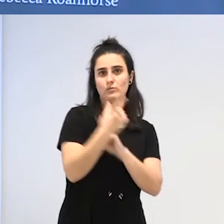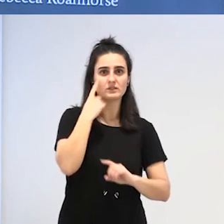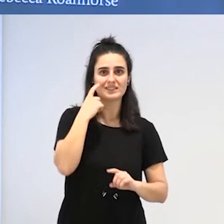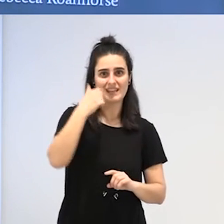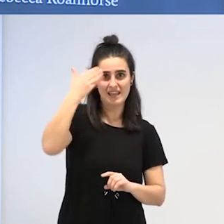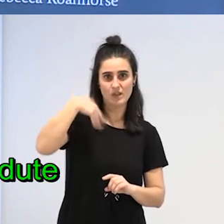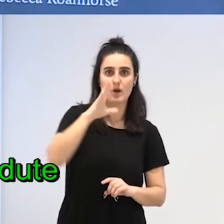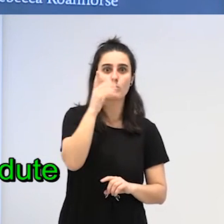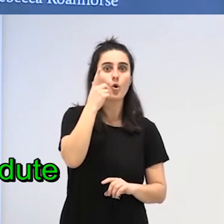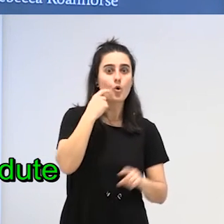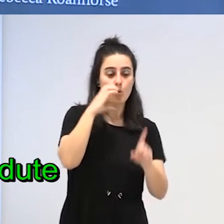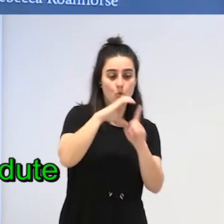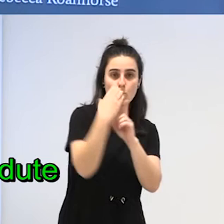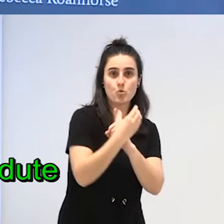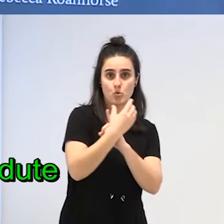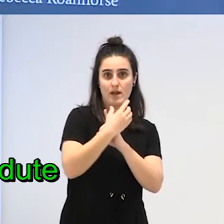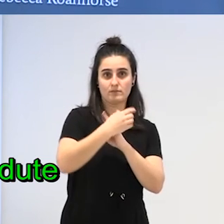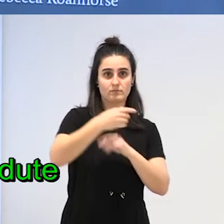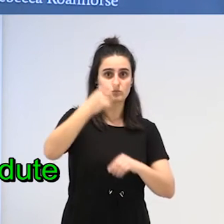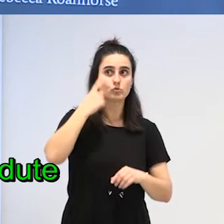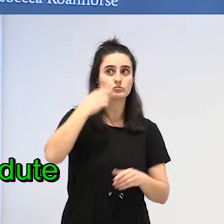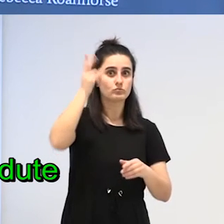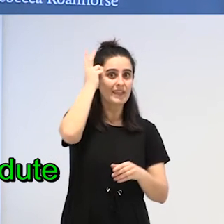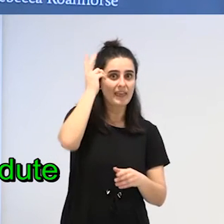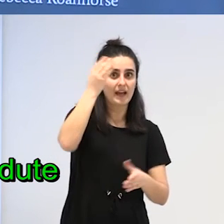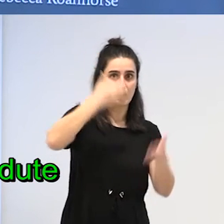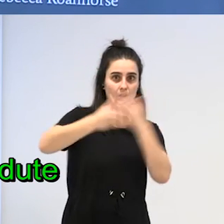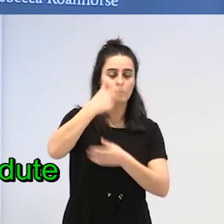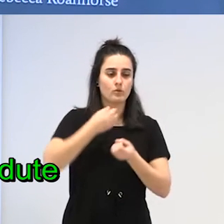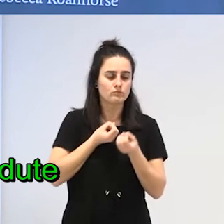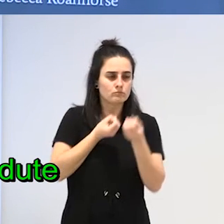behaketatik lortu eta narrazioen bidez transmititu dute